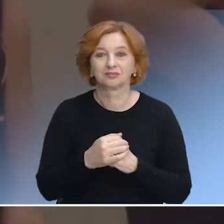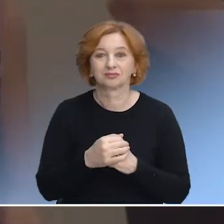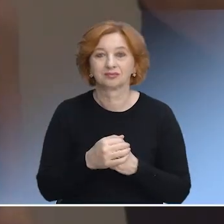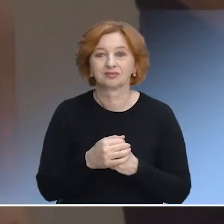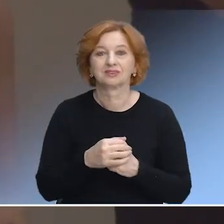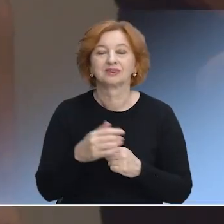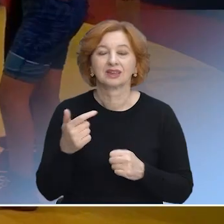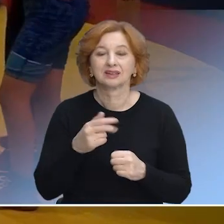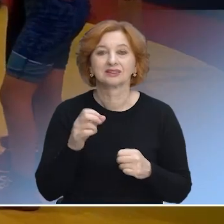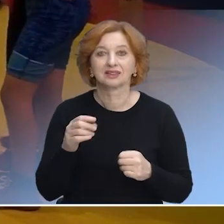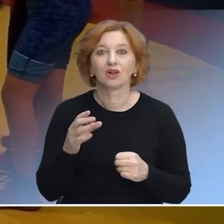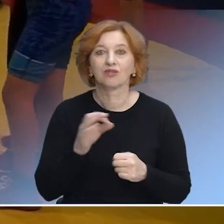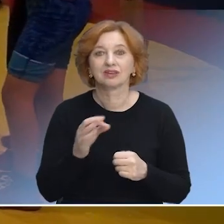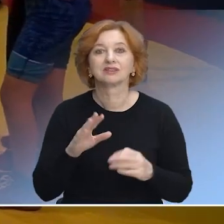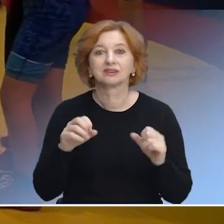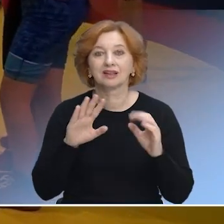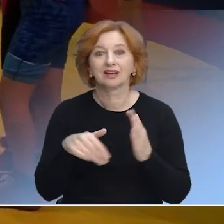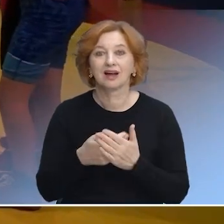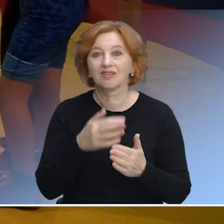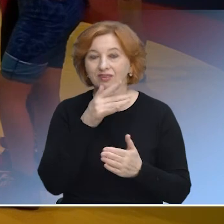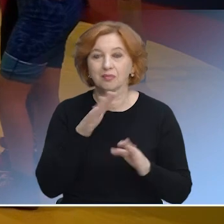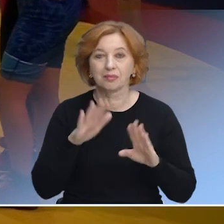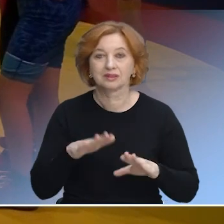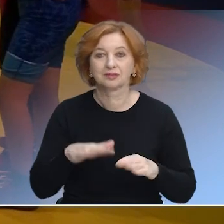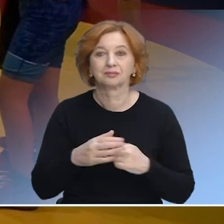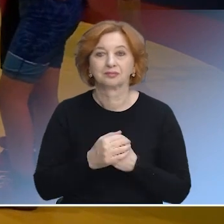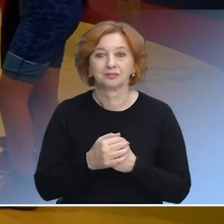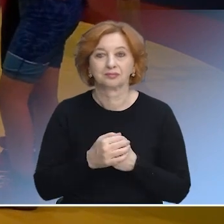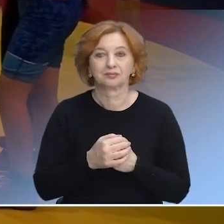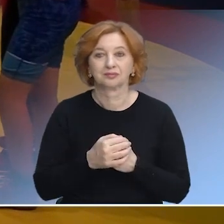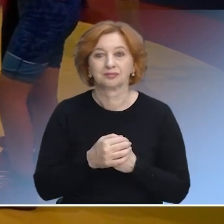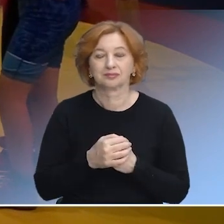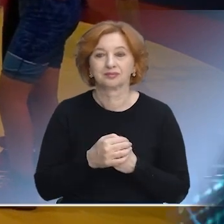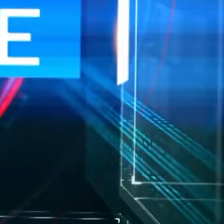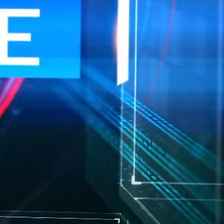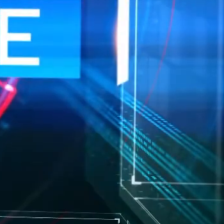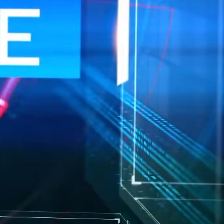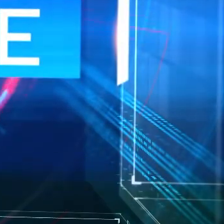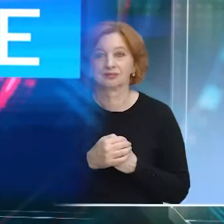Галина Соколова, Артем Мирошников. Специально для программы «Время местное». Всем